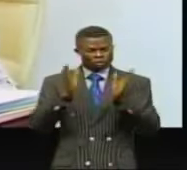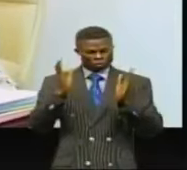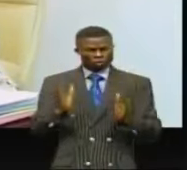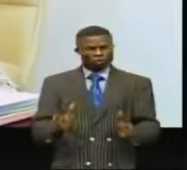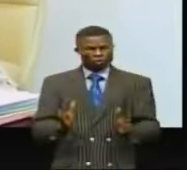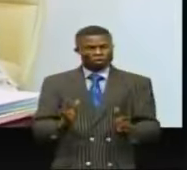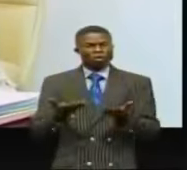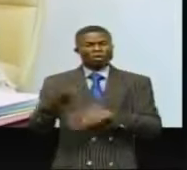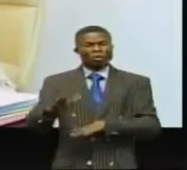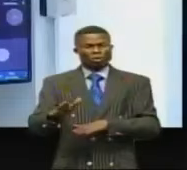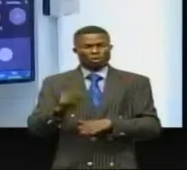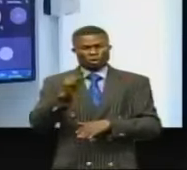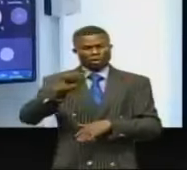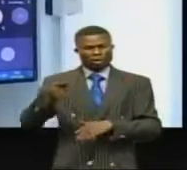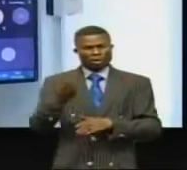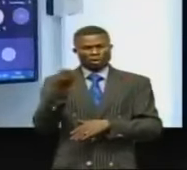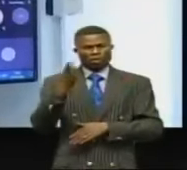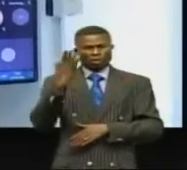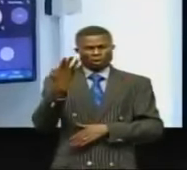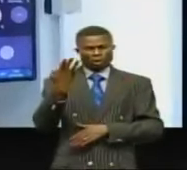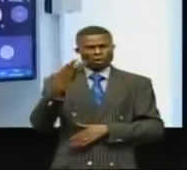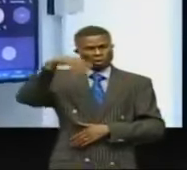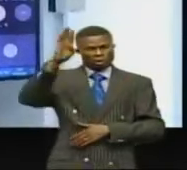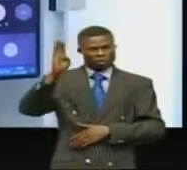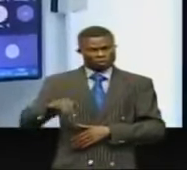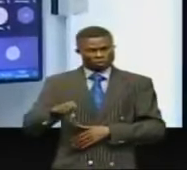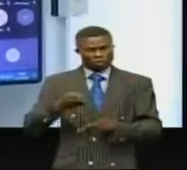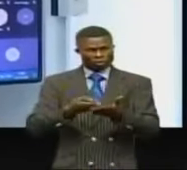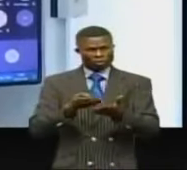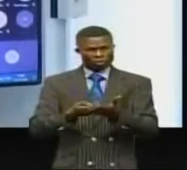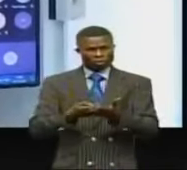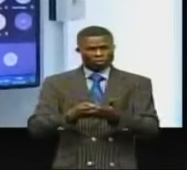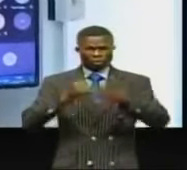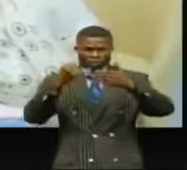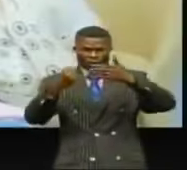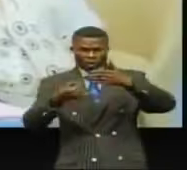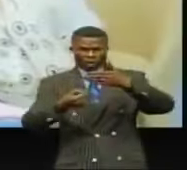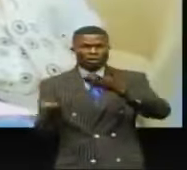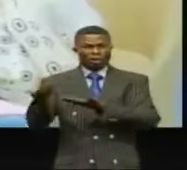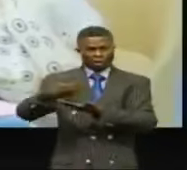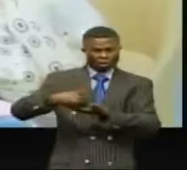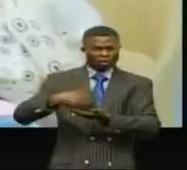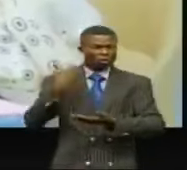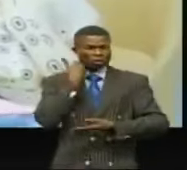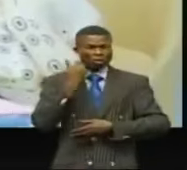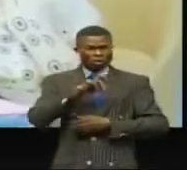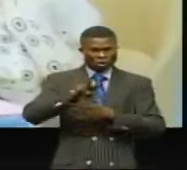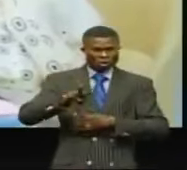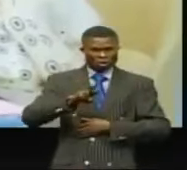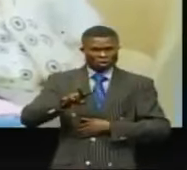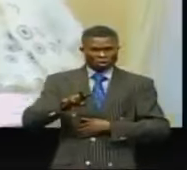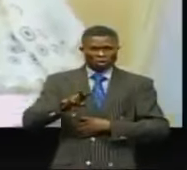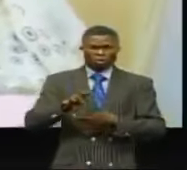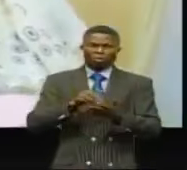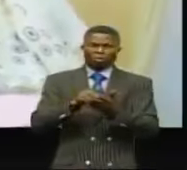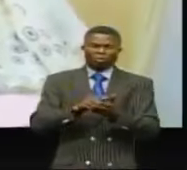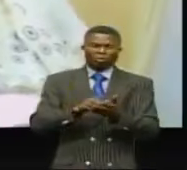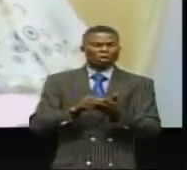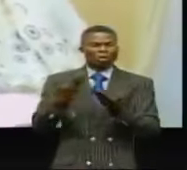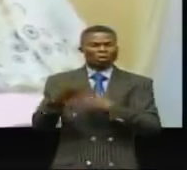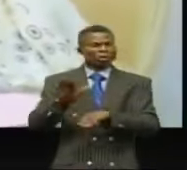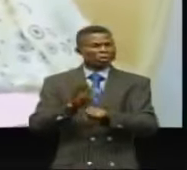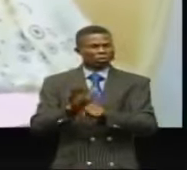soit 1,44%. Il s'agit de la 6e vague de la COVID-19, mais de faible intensité.